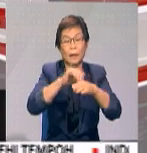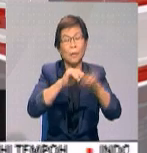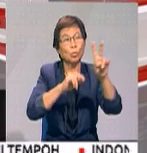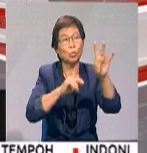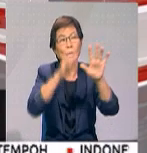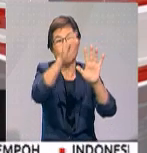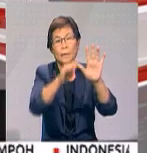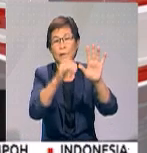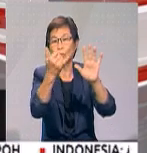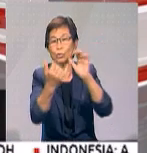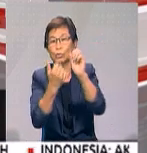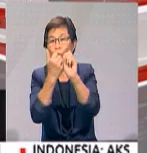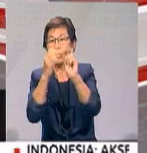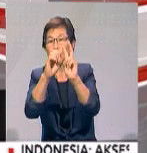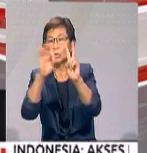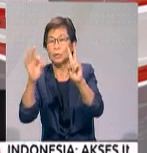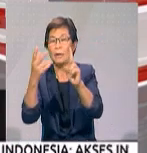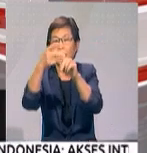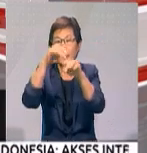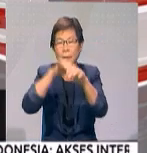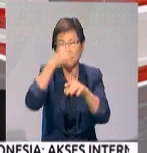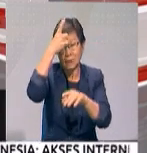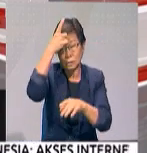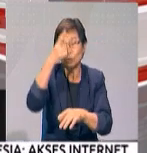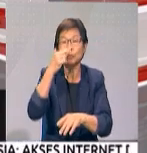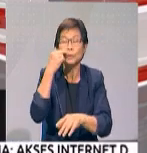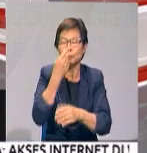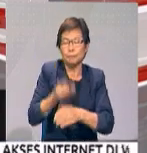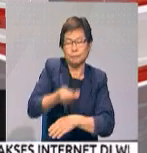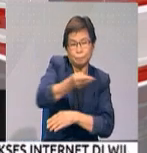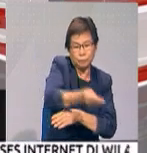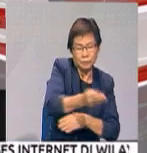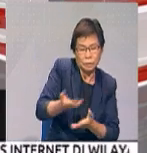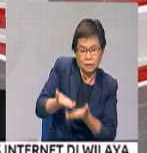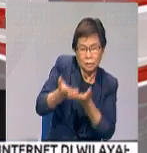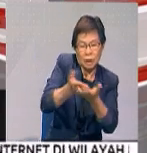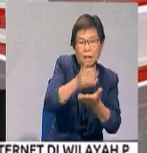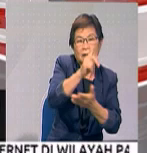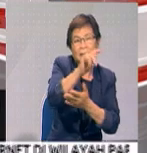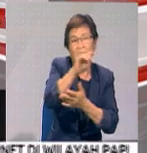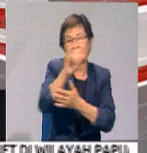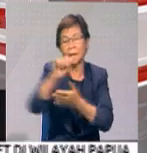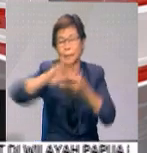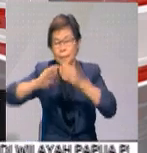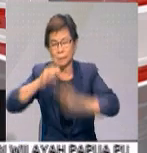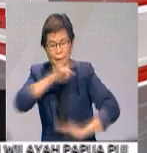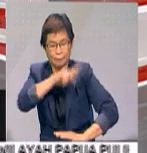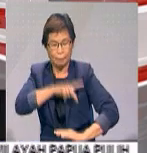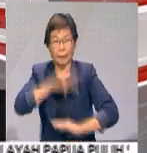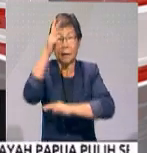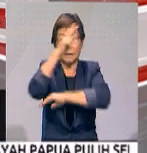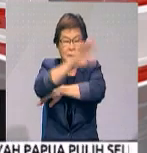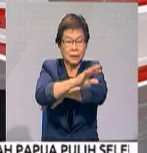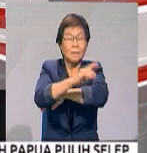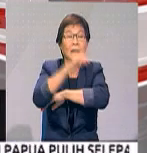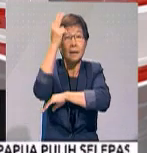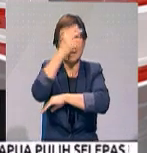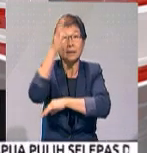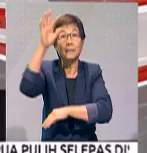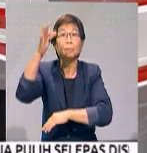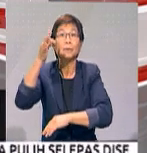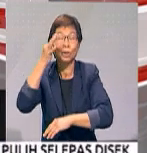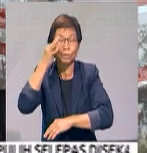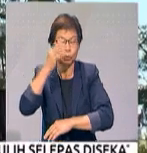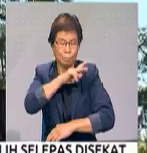25 Jun 2009 kepada Datuk Seri Najib mengenai cadangan agar TIA menjadi milik Kerajaan Persekutuan.